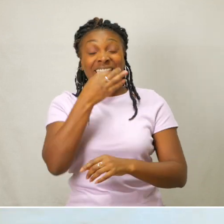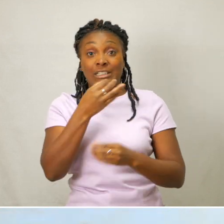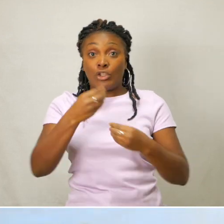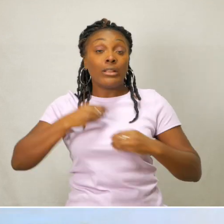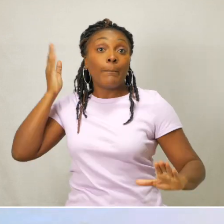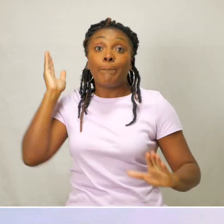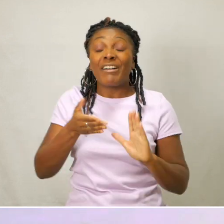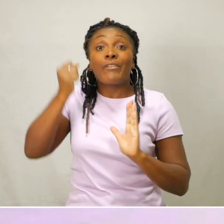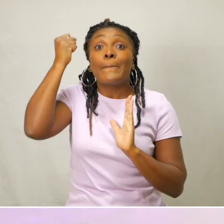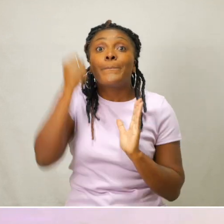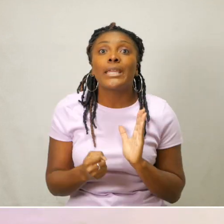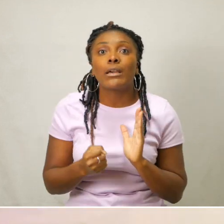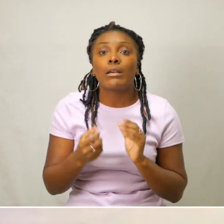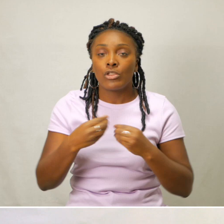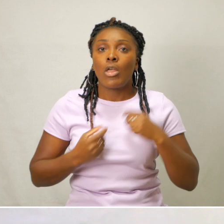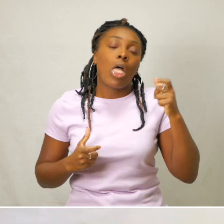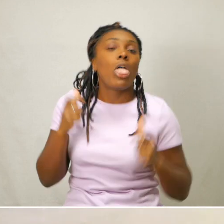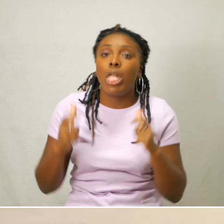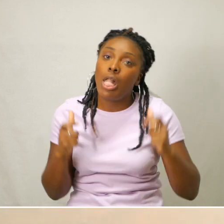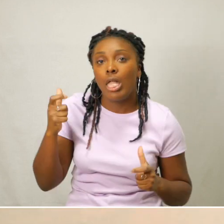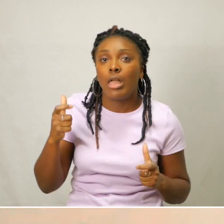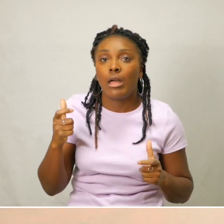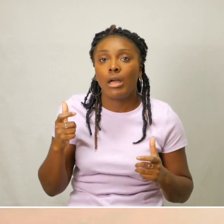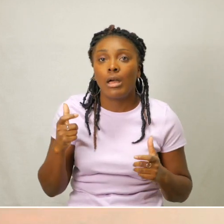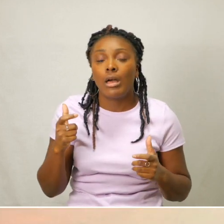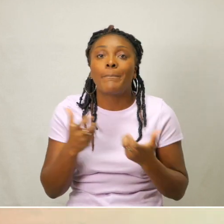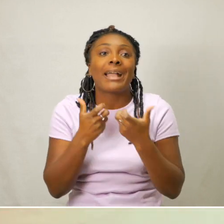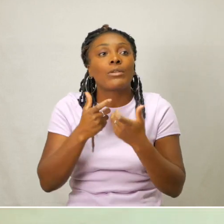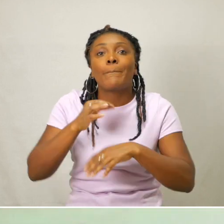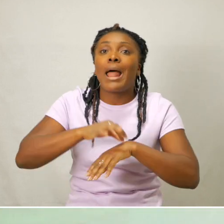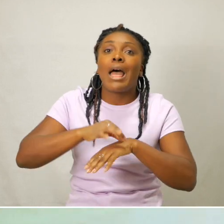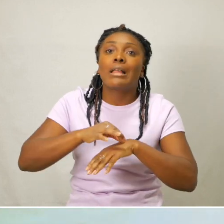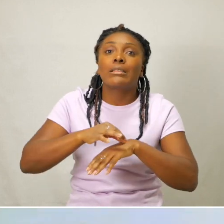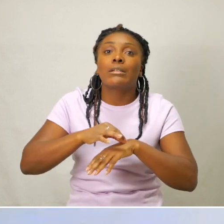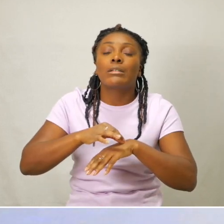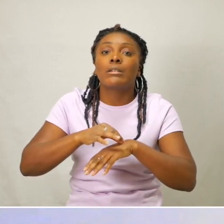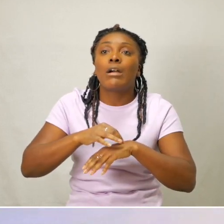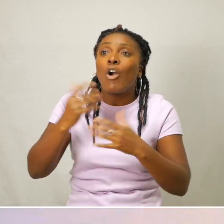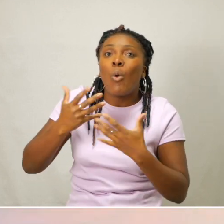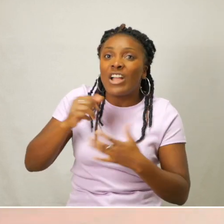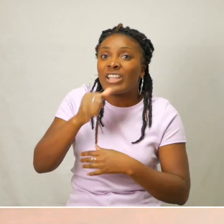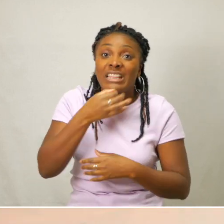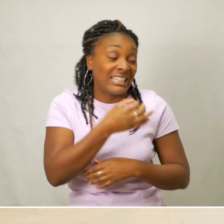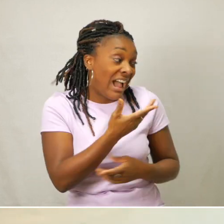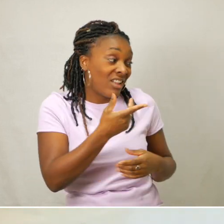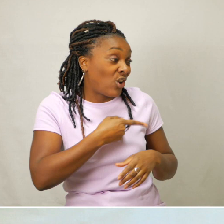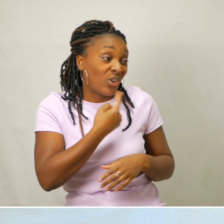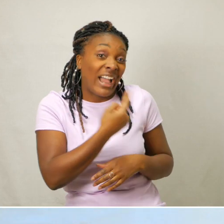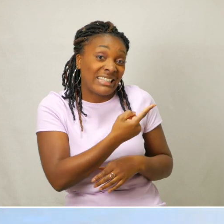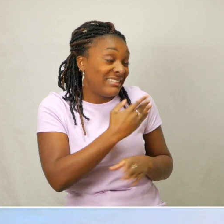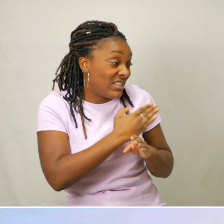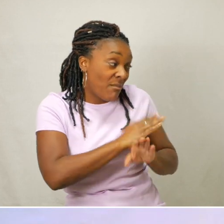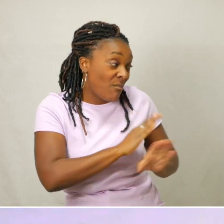ça te déstabilise et que la personne va te dire mais les médecins t'ont dit que c'était fini, c'est fini. Ah mais dans ton travail là, autant que tu